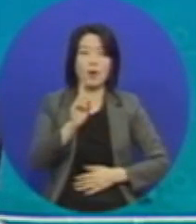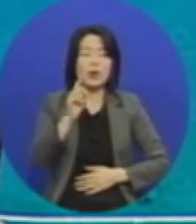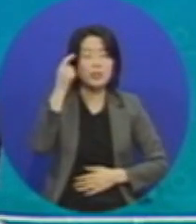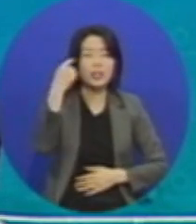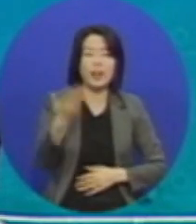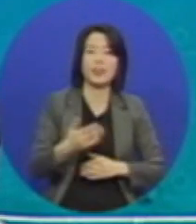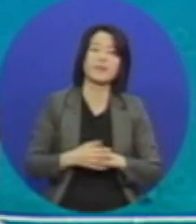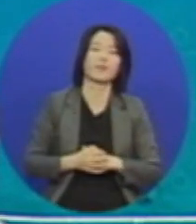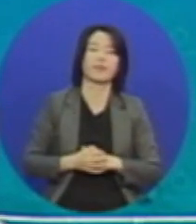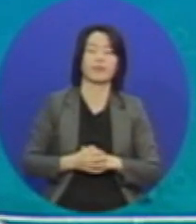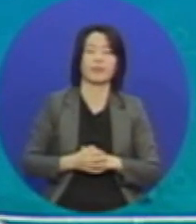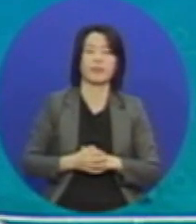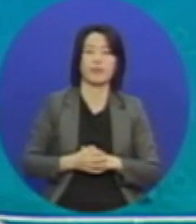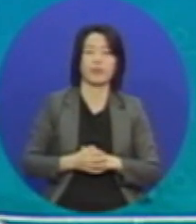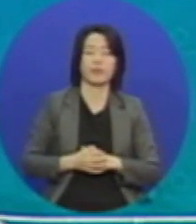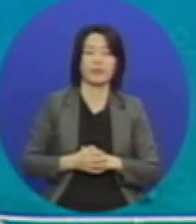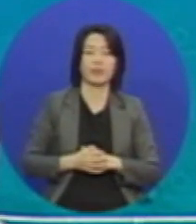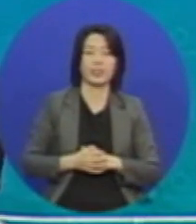있습니까